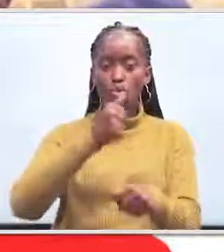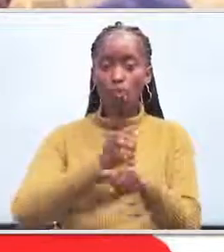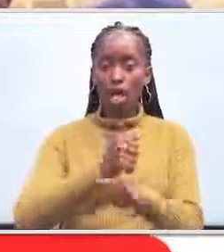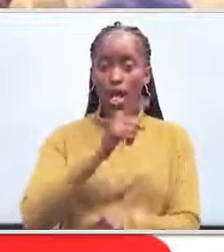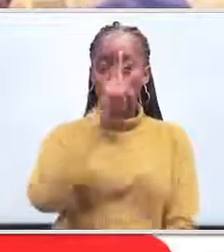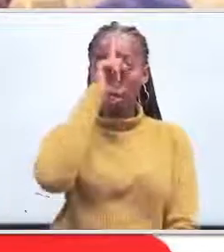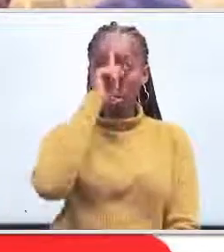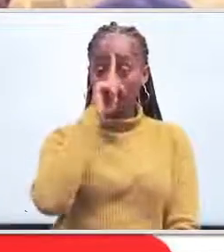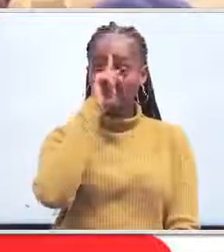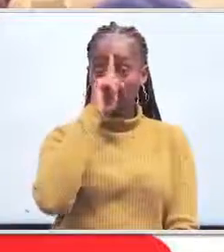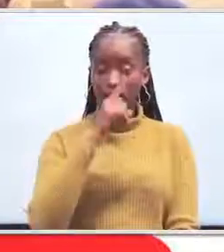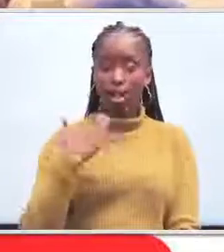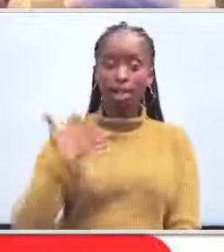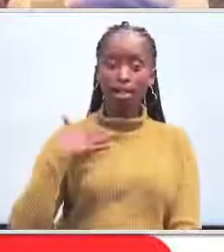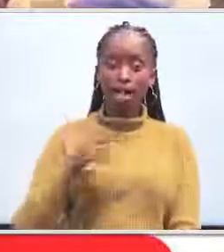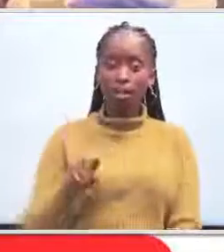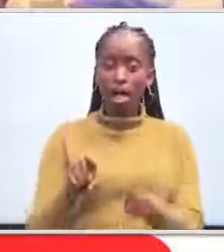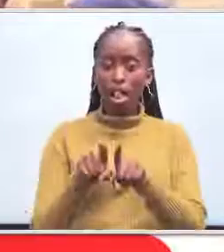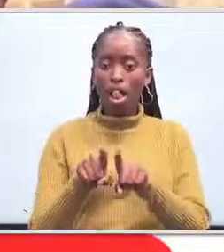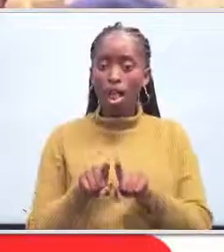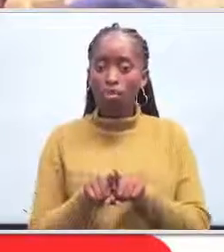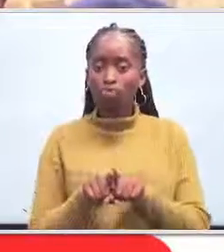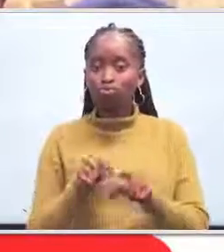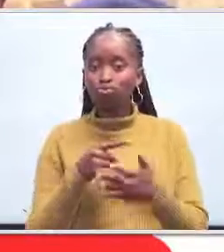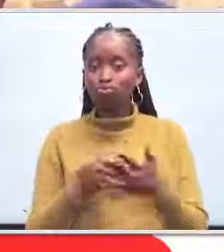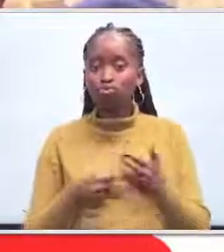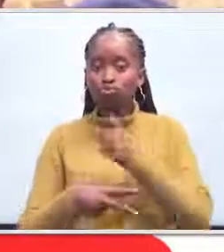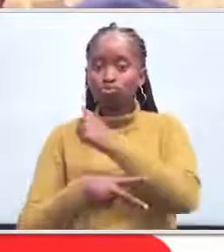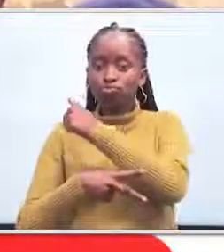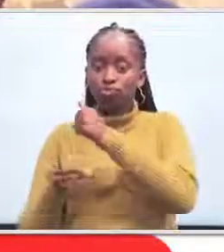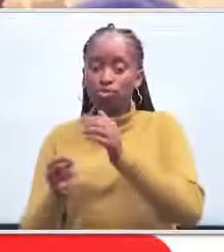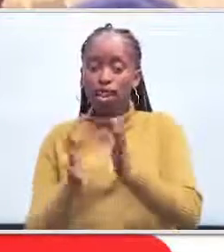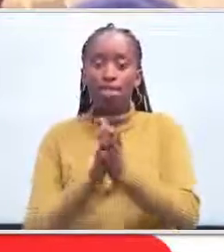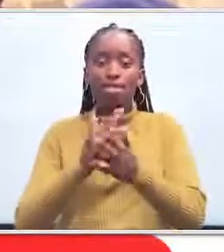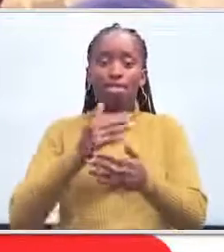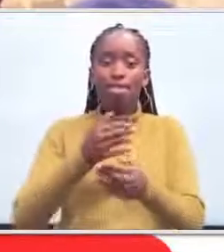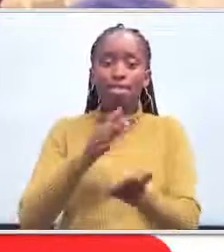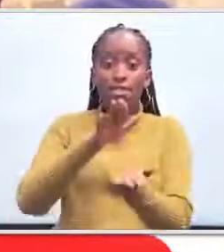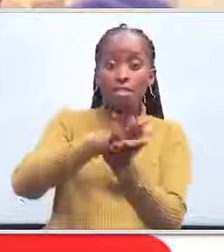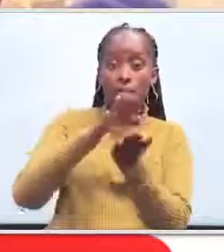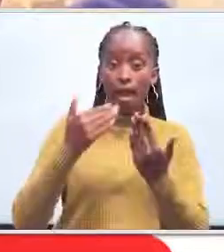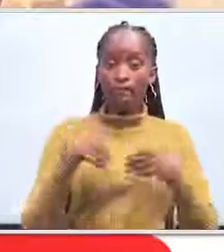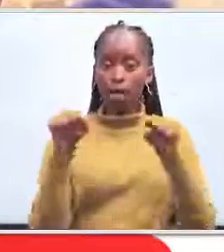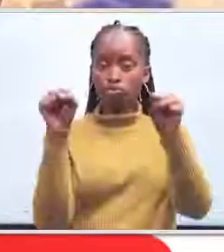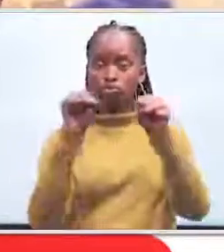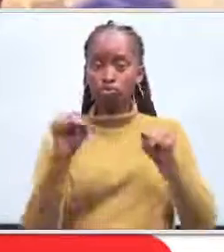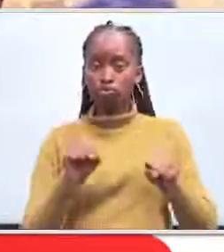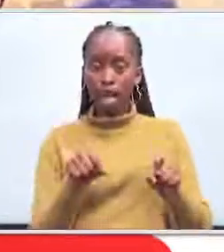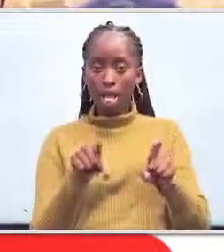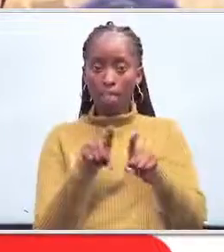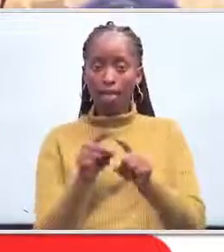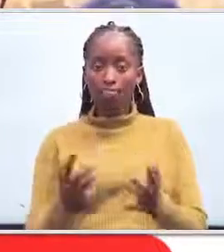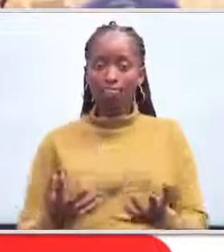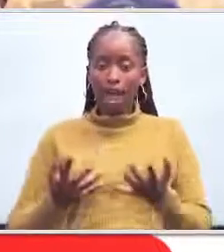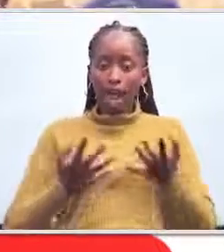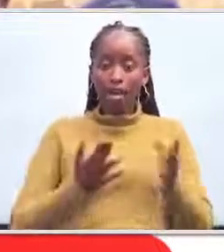like robberies, and he has been applying strategies like carrying